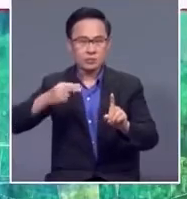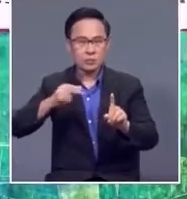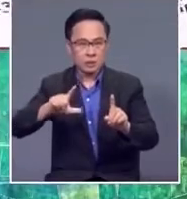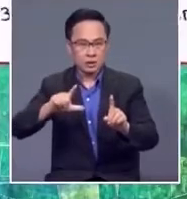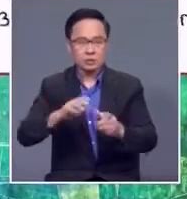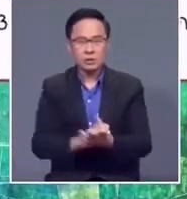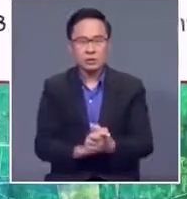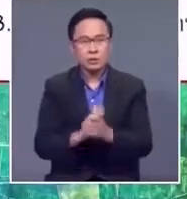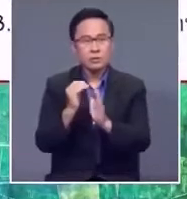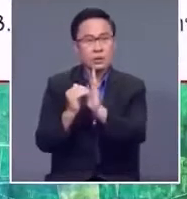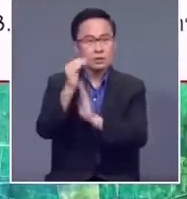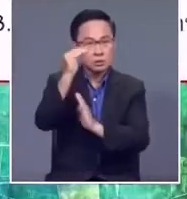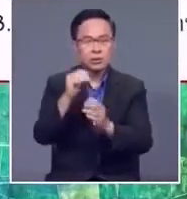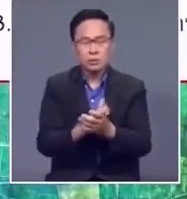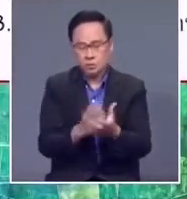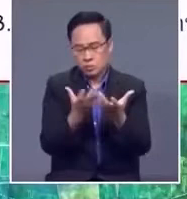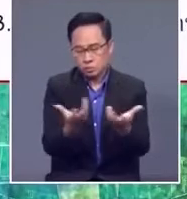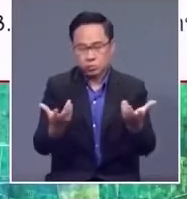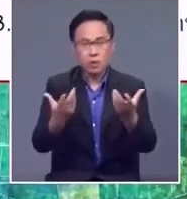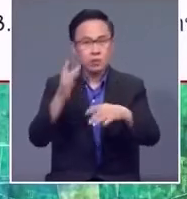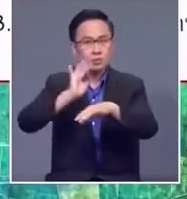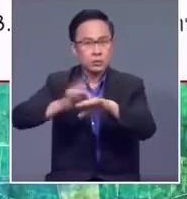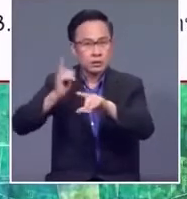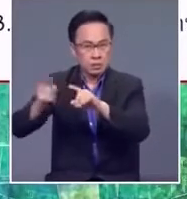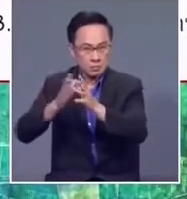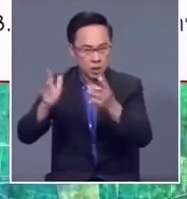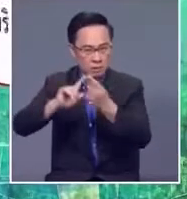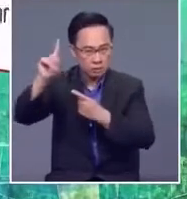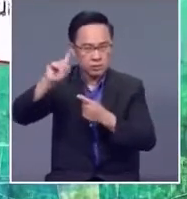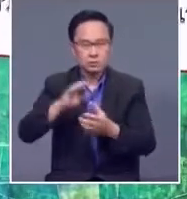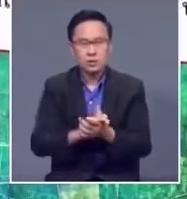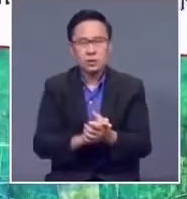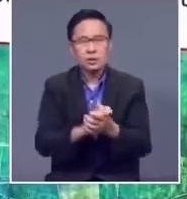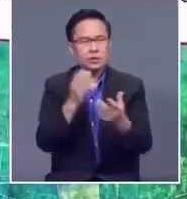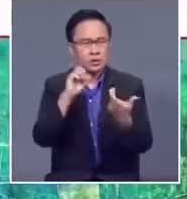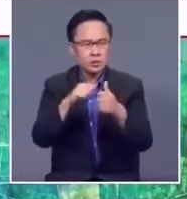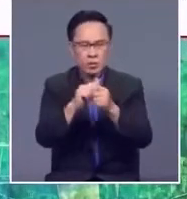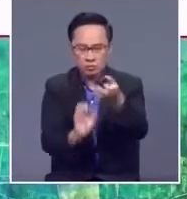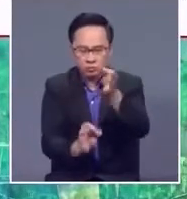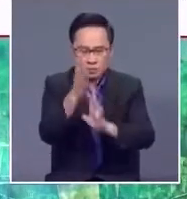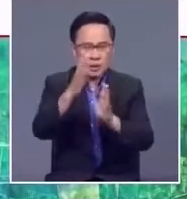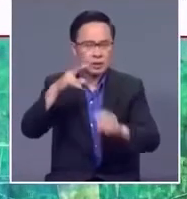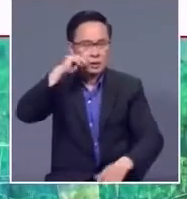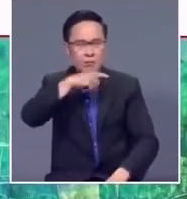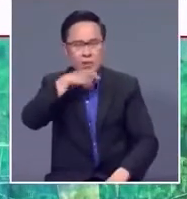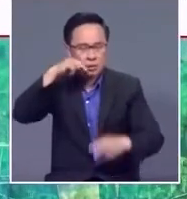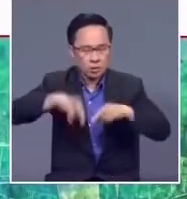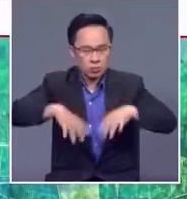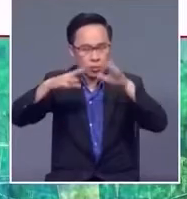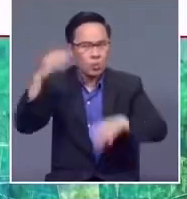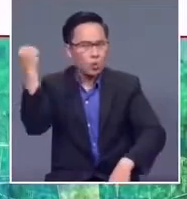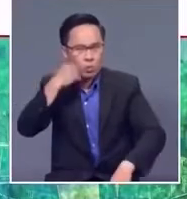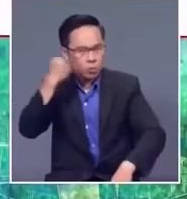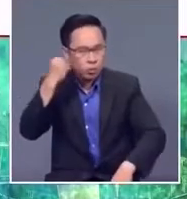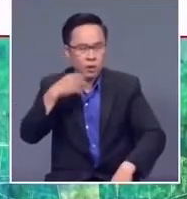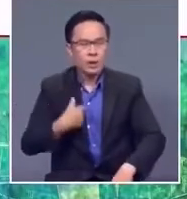นือยังเป็นภาคที่มีทรัพยากรธรรมชาติป่าไม้จำนวนมากกว่าภาคอื่นๆแต่ก็ประสบปัญหาไฟป่าภัยแล้งและน้ำท่วมซ้ำซากทุกปี